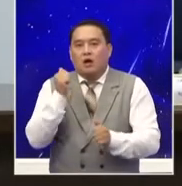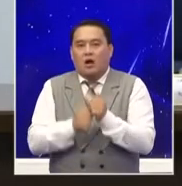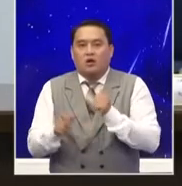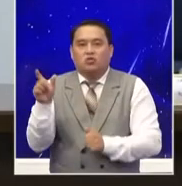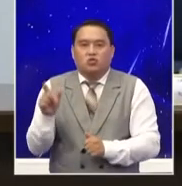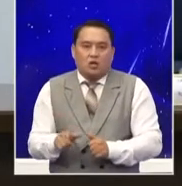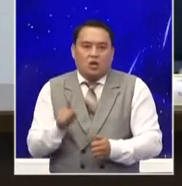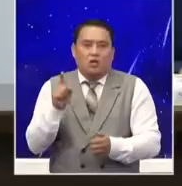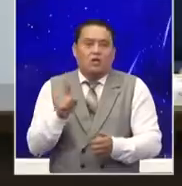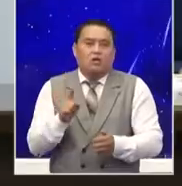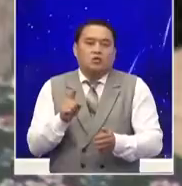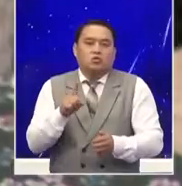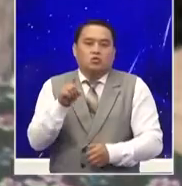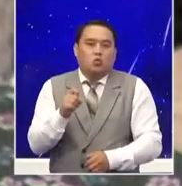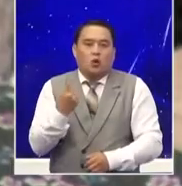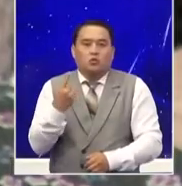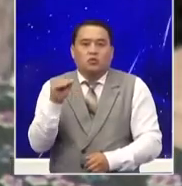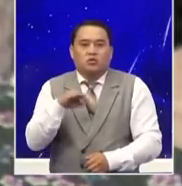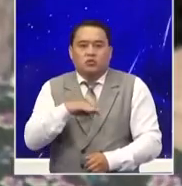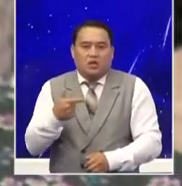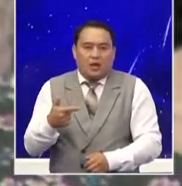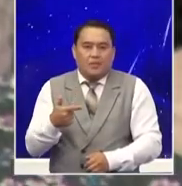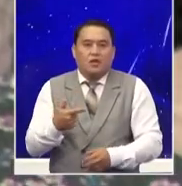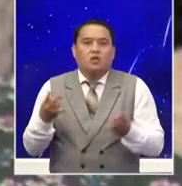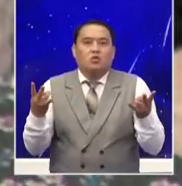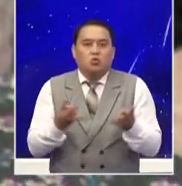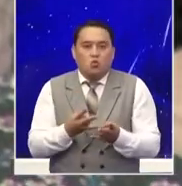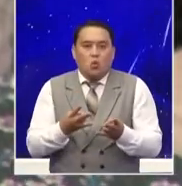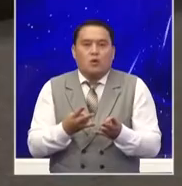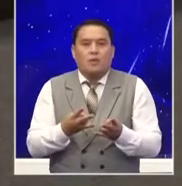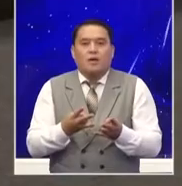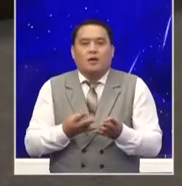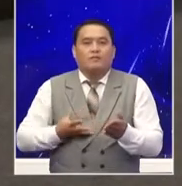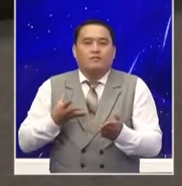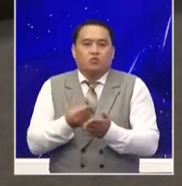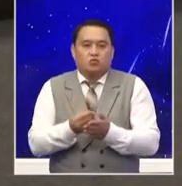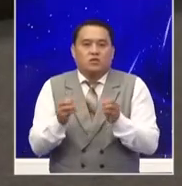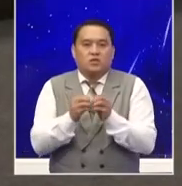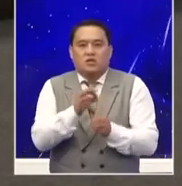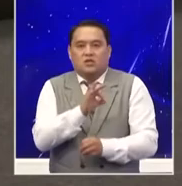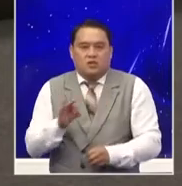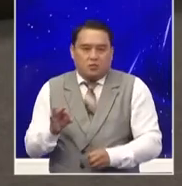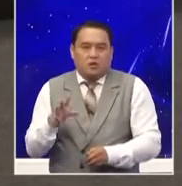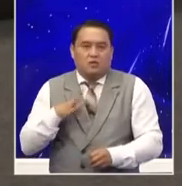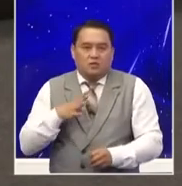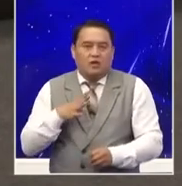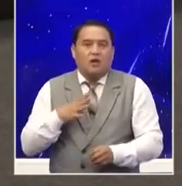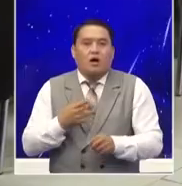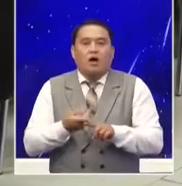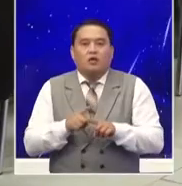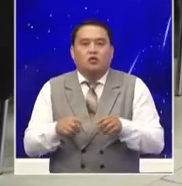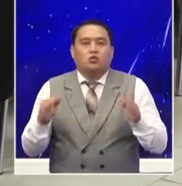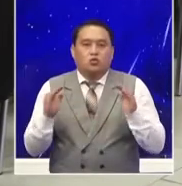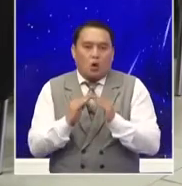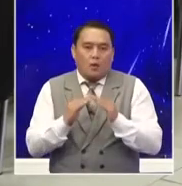члена семьи не должен превышать 101 тысячу тенге. Также необходим минимальный первоначальный взнос в размере 10% от суммы